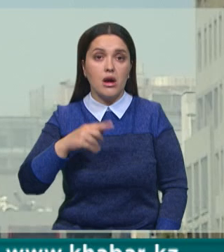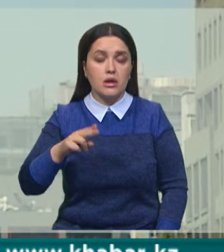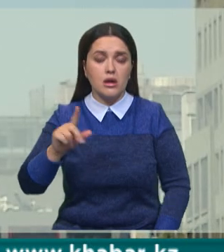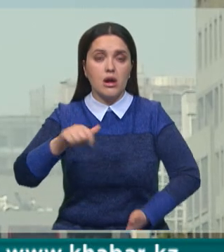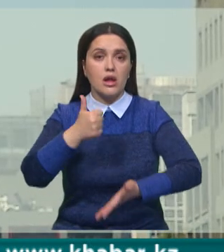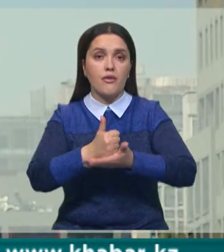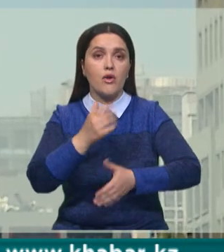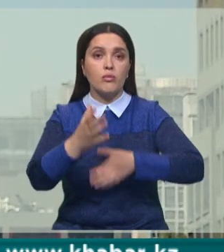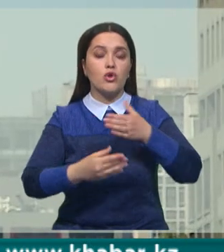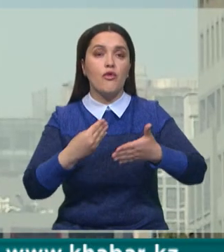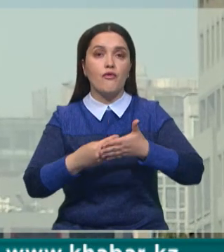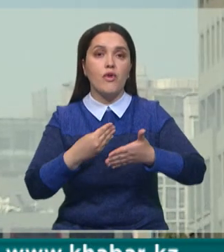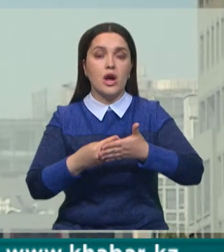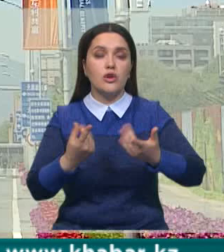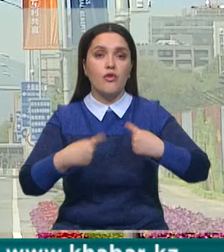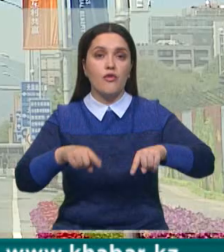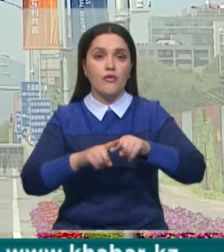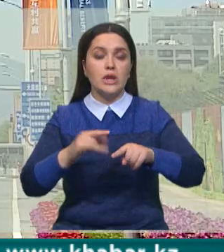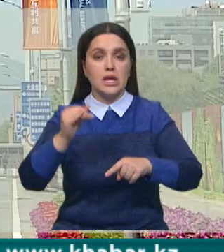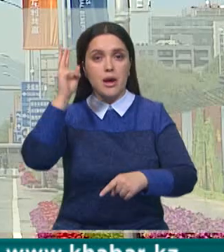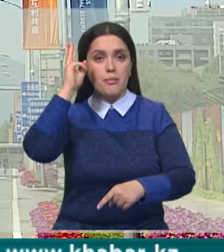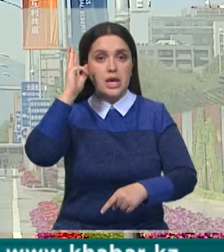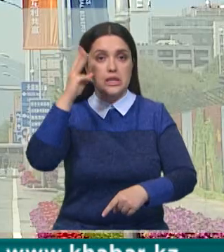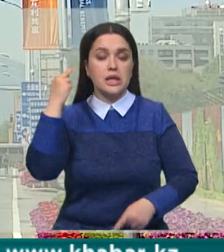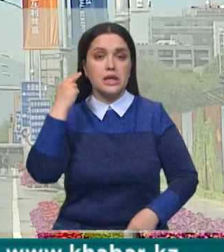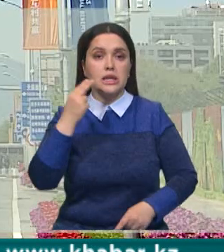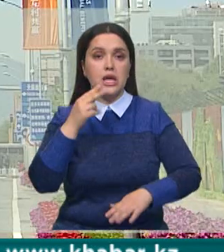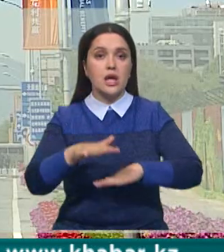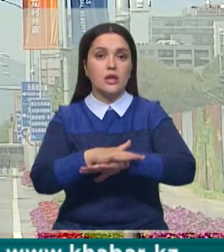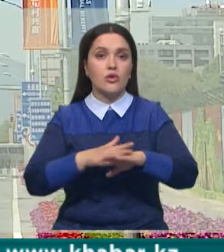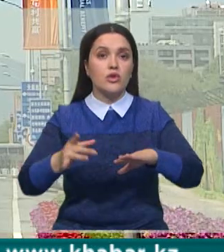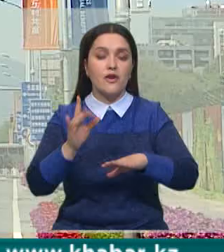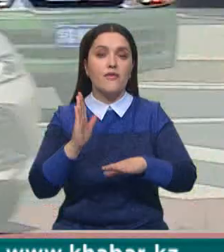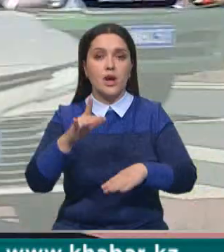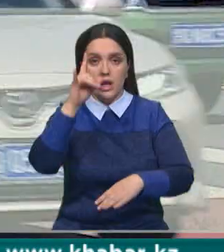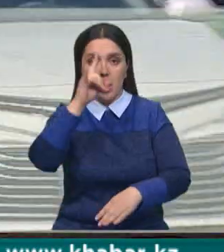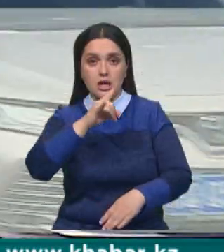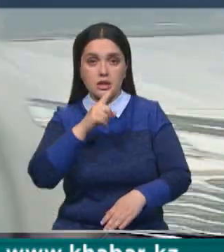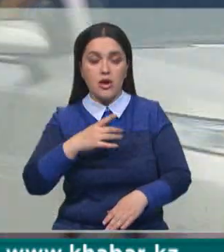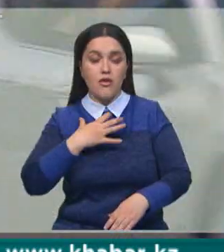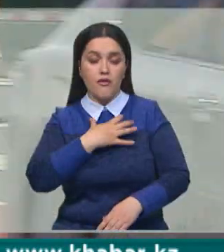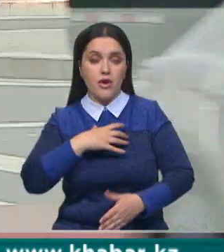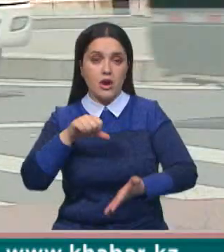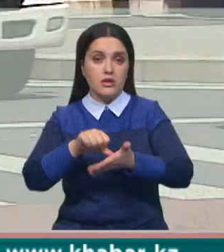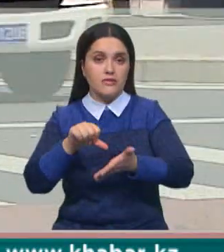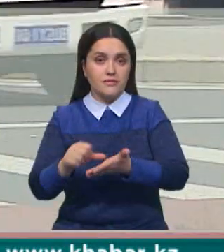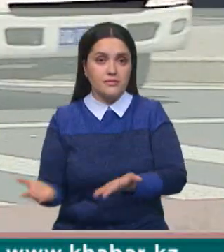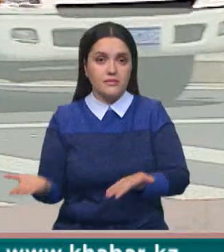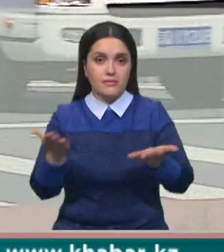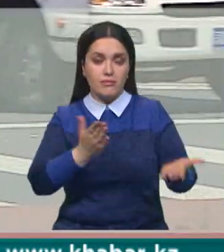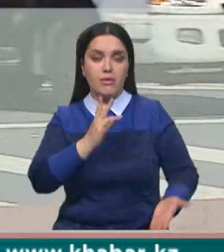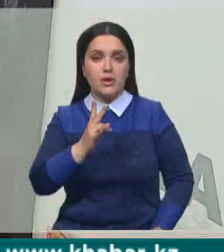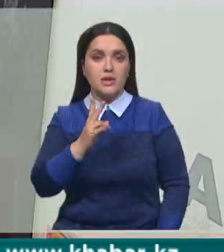валютного фонда и цитата посла Китайской Народной Республики в Казахстане, самый важный и почетный гость Нурсултан